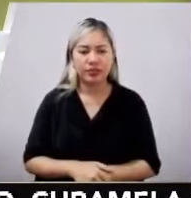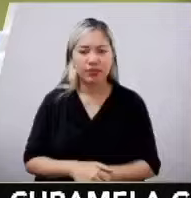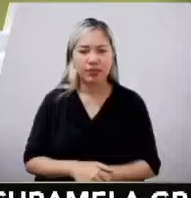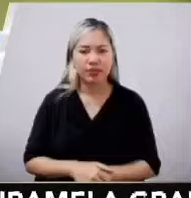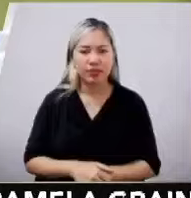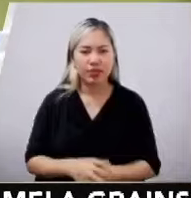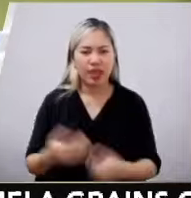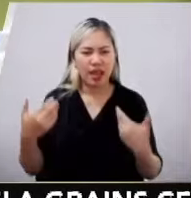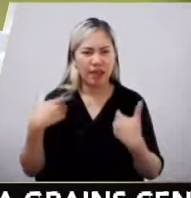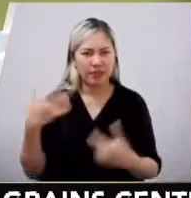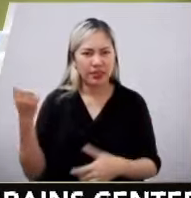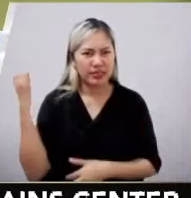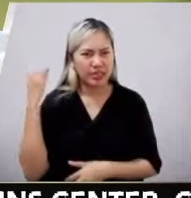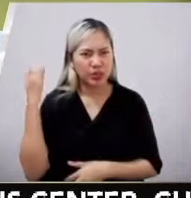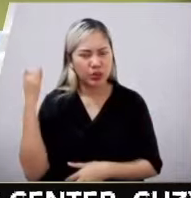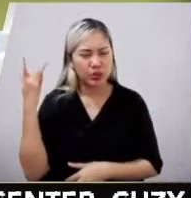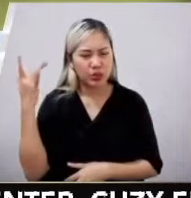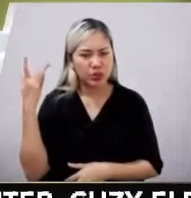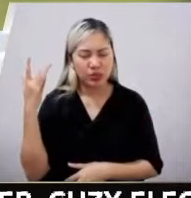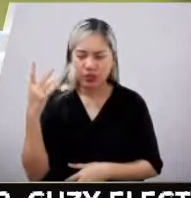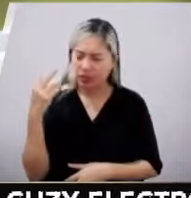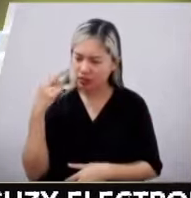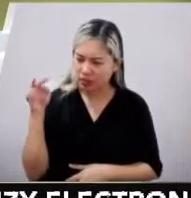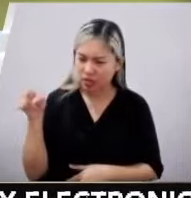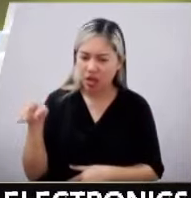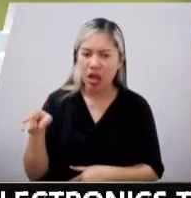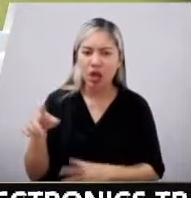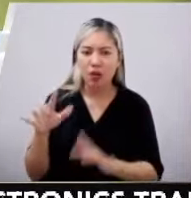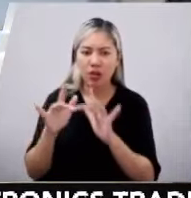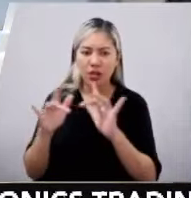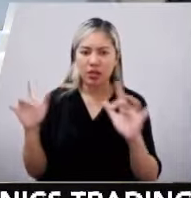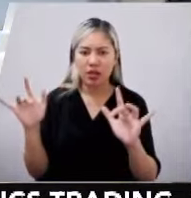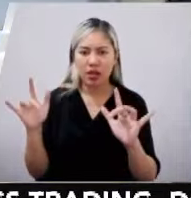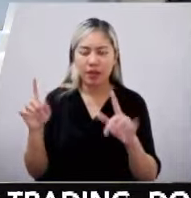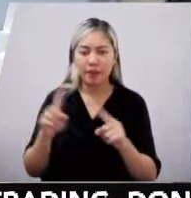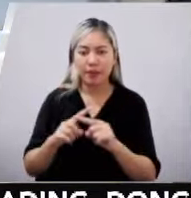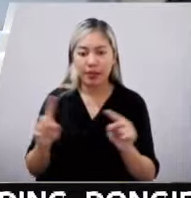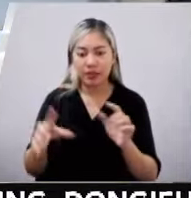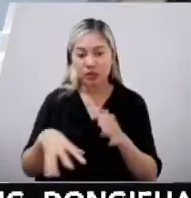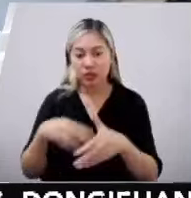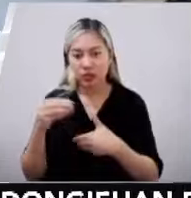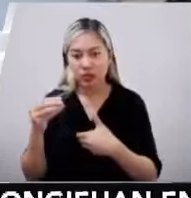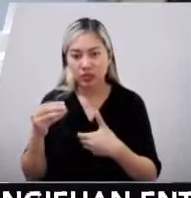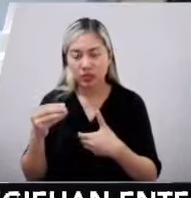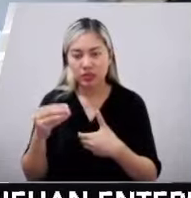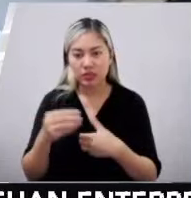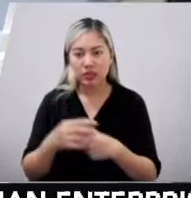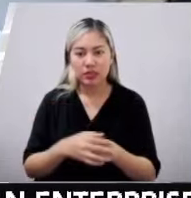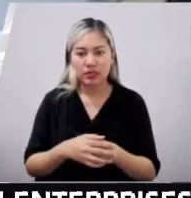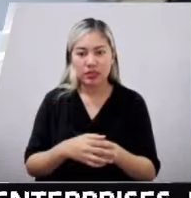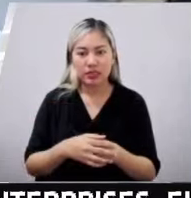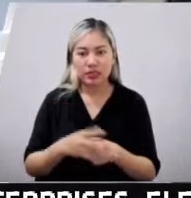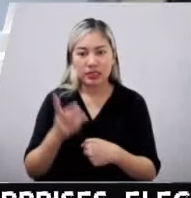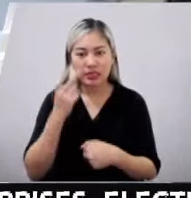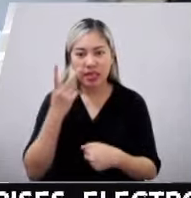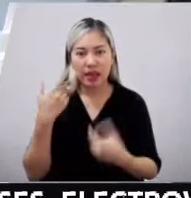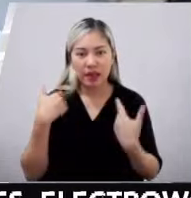na charger. Pag silip niya, walang tao. Pero lumabas siya, may nabutan siyang nakakap